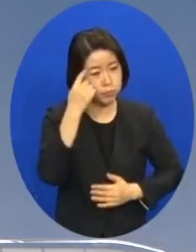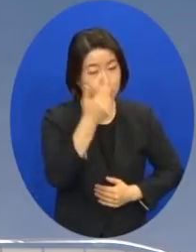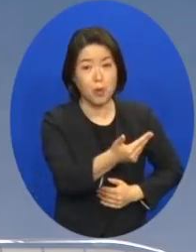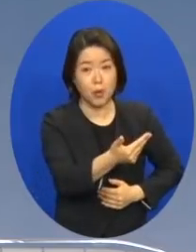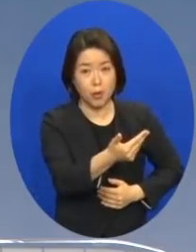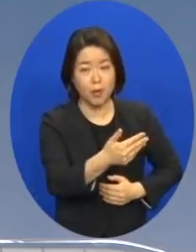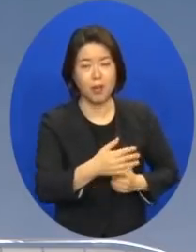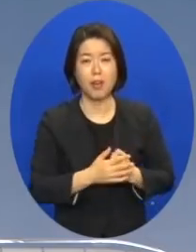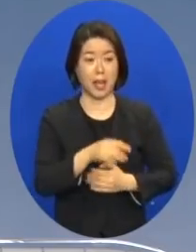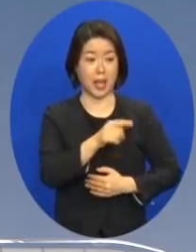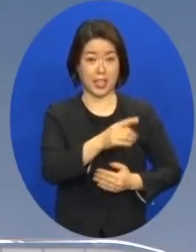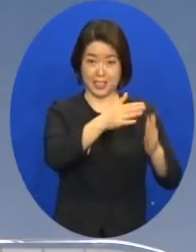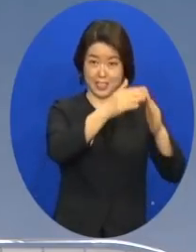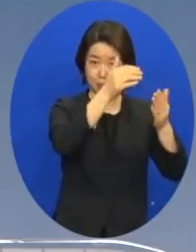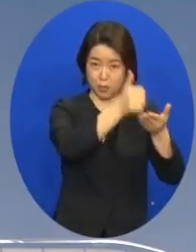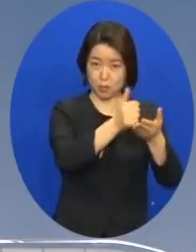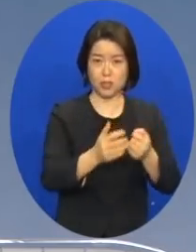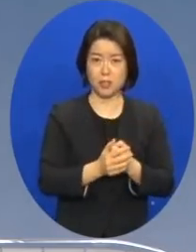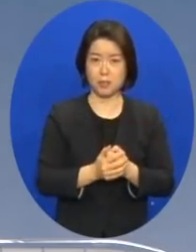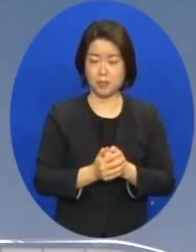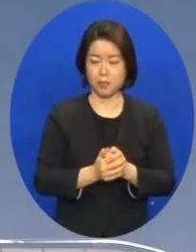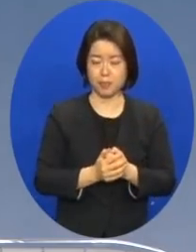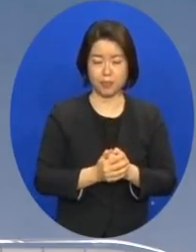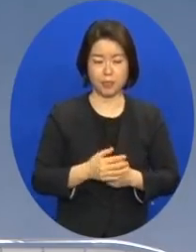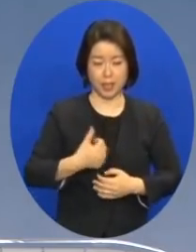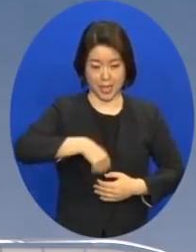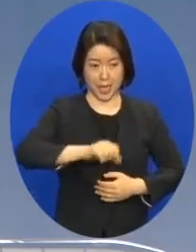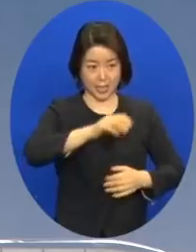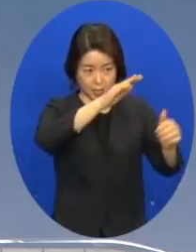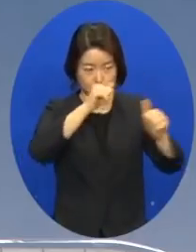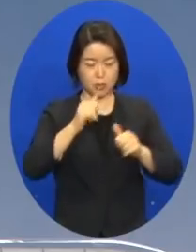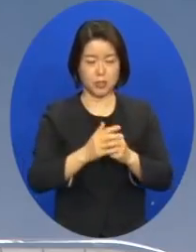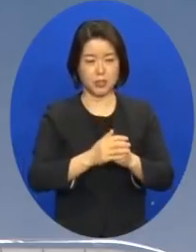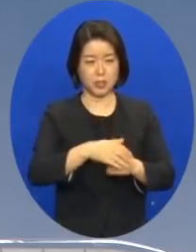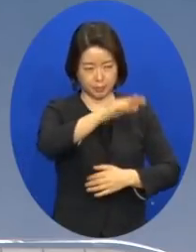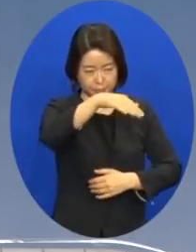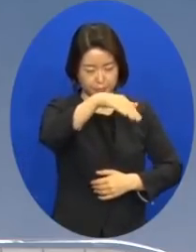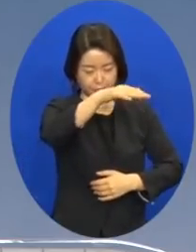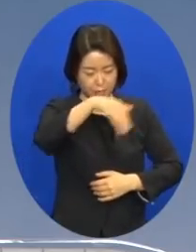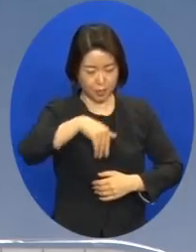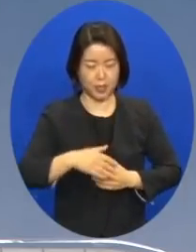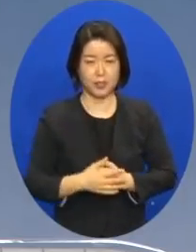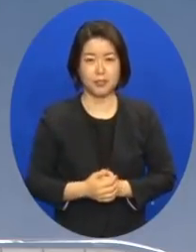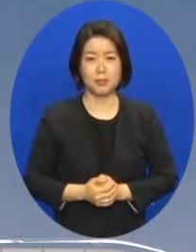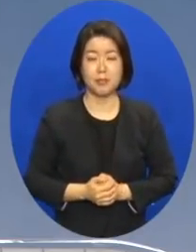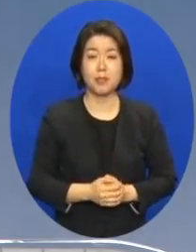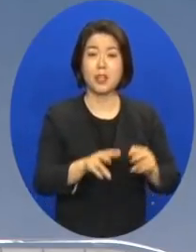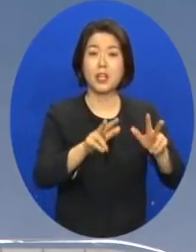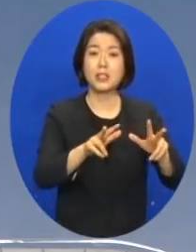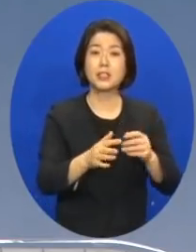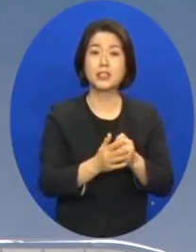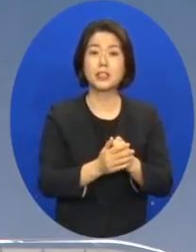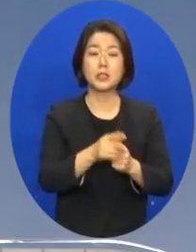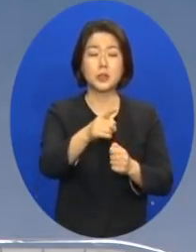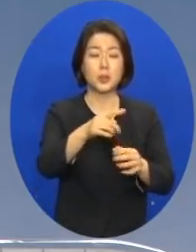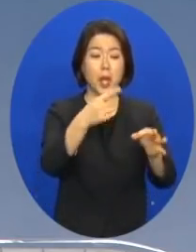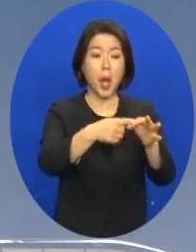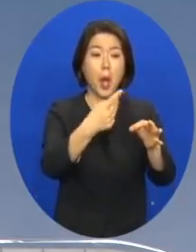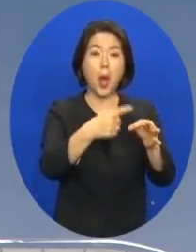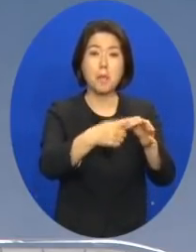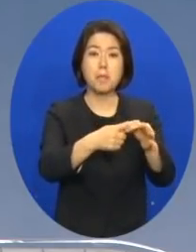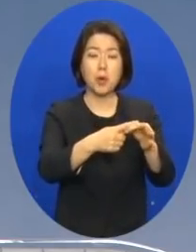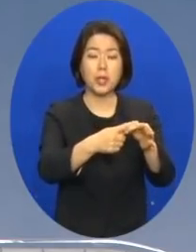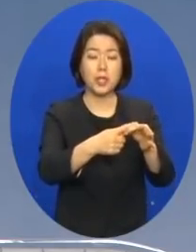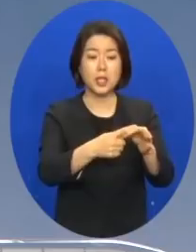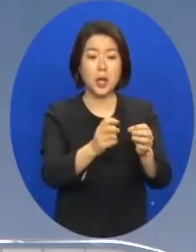그랬더니 그 집 주인이 아들을 부르더래요. 얘야, 이리 와라. 지금 보리 펼 때가